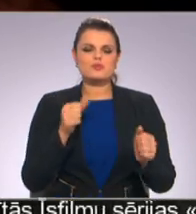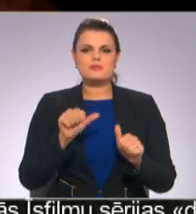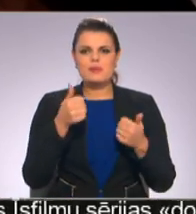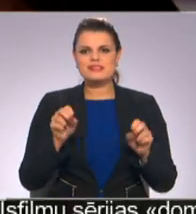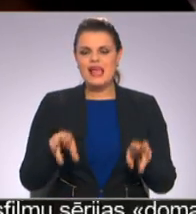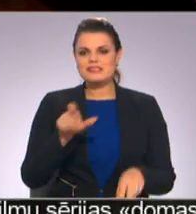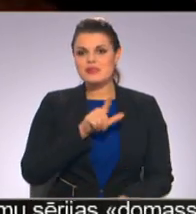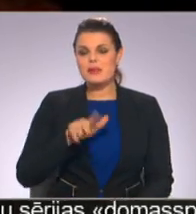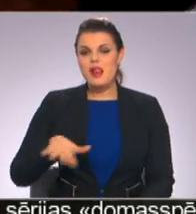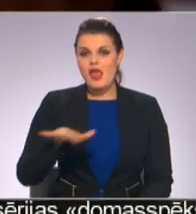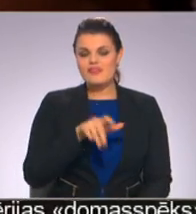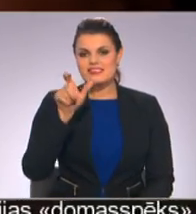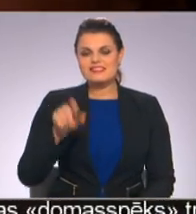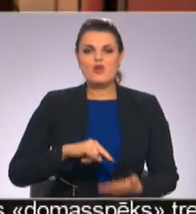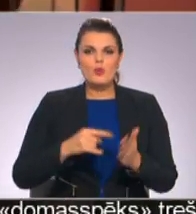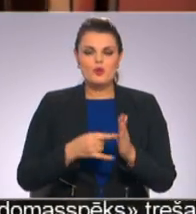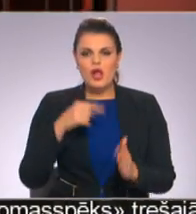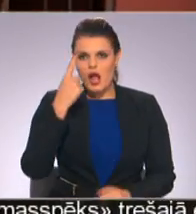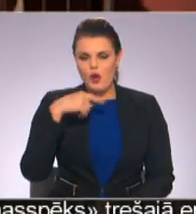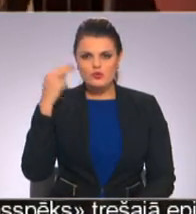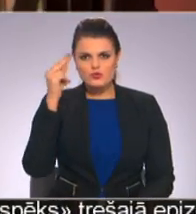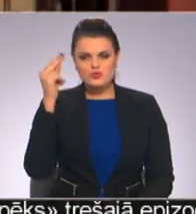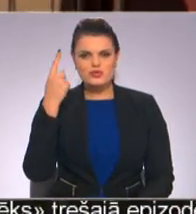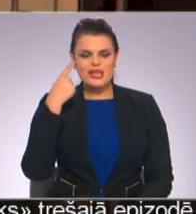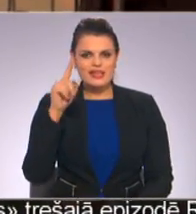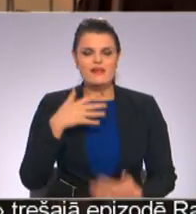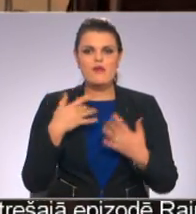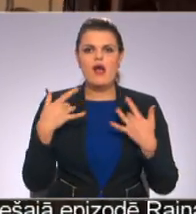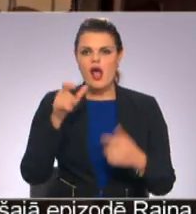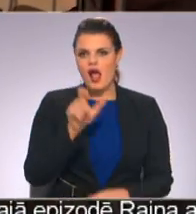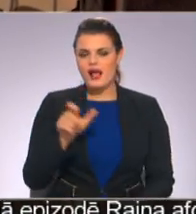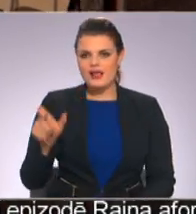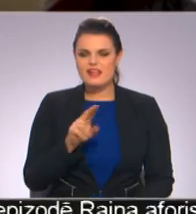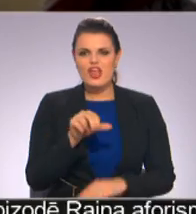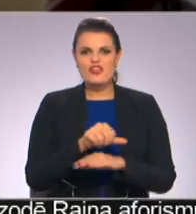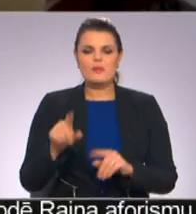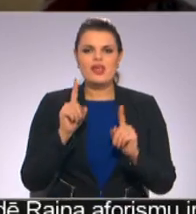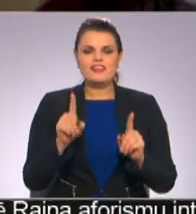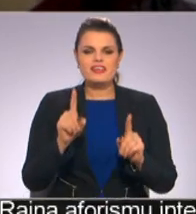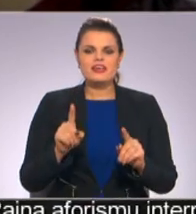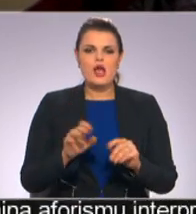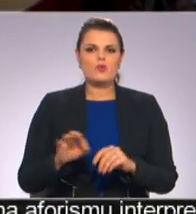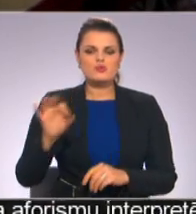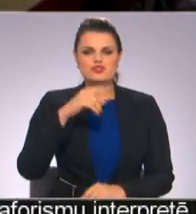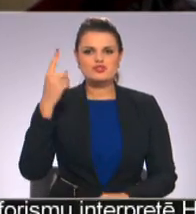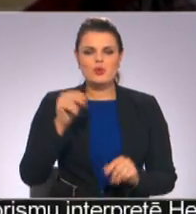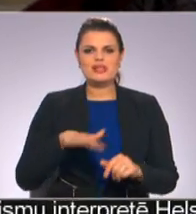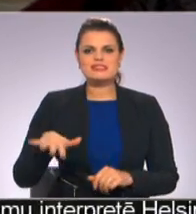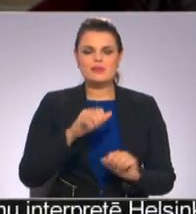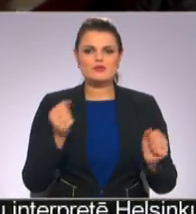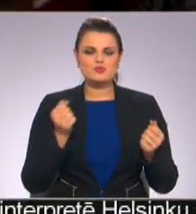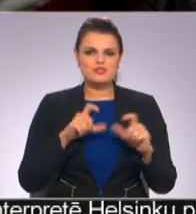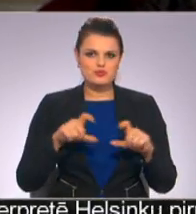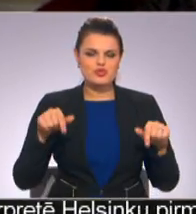Latvijā. Cilvēka projektā autori un studijas ideja gnozis aktieri neaprobežojas tikai ar uzlecošās saules zemes kustību